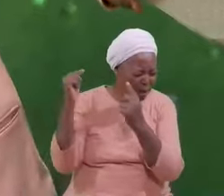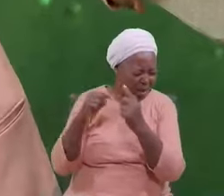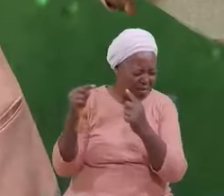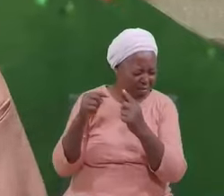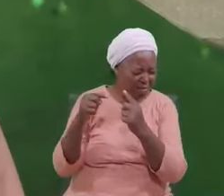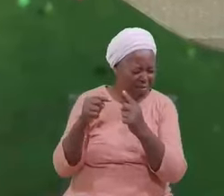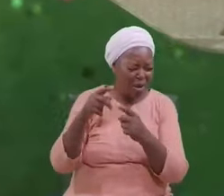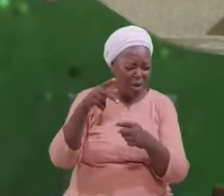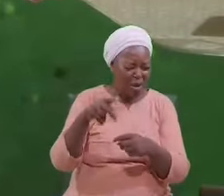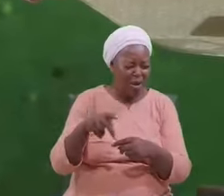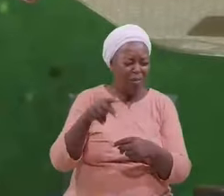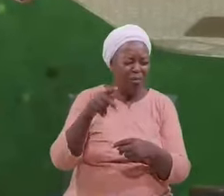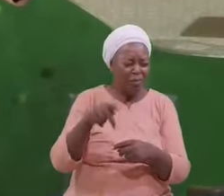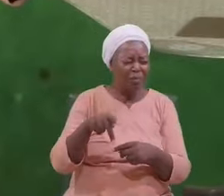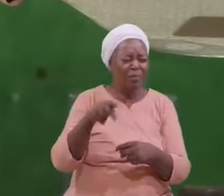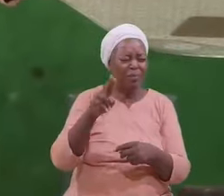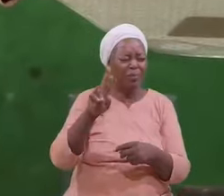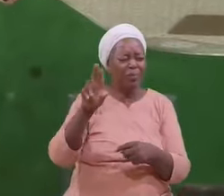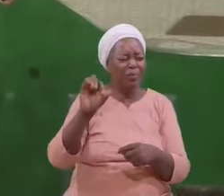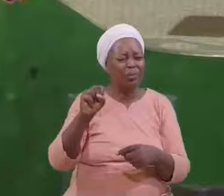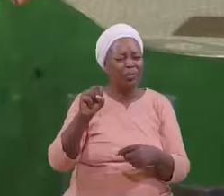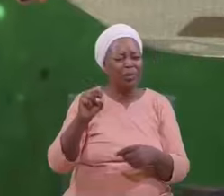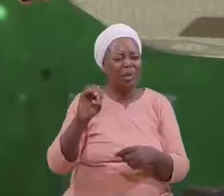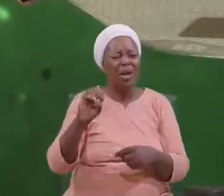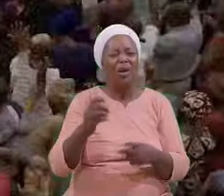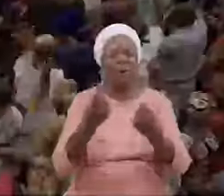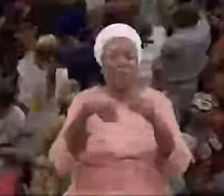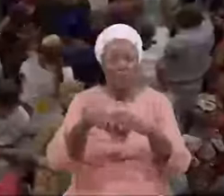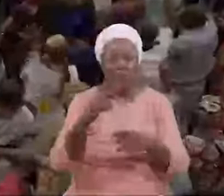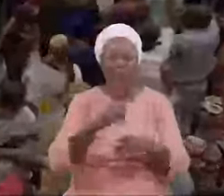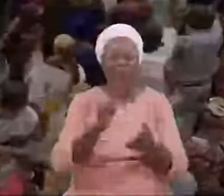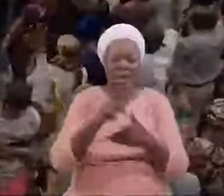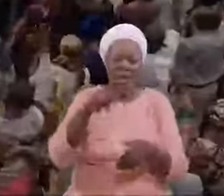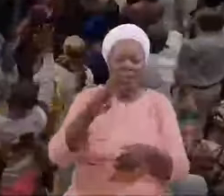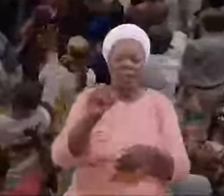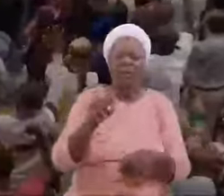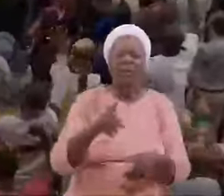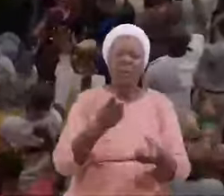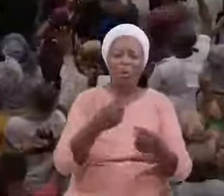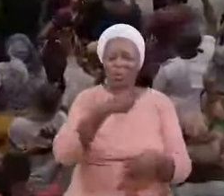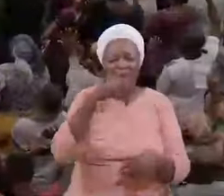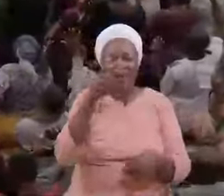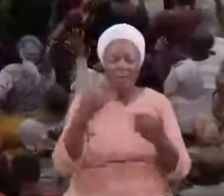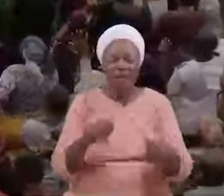qui sort de l'oreille, que le pu là sèche maintenant au nom de Jésus-Christ.